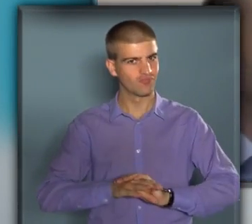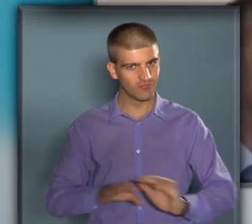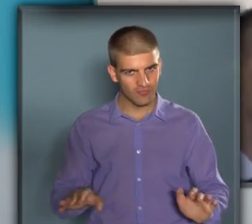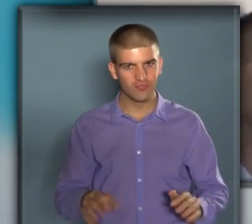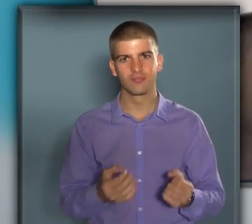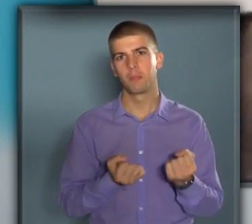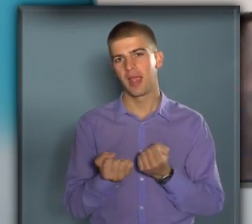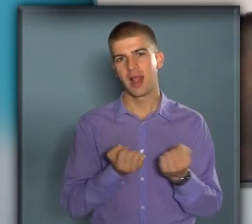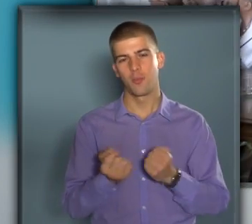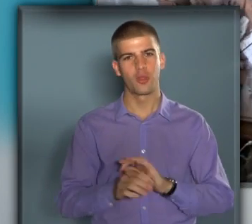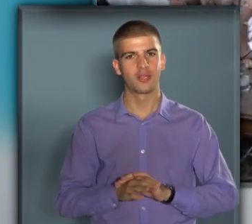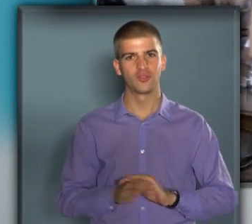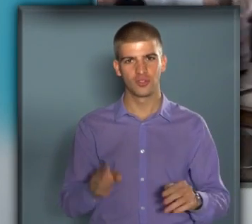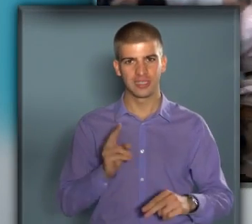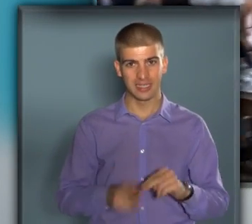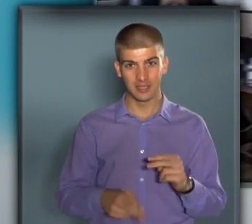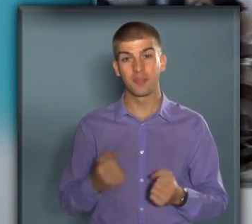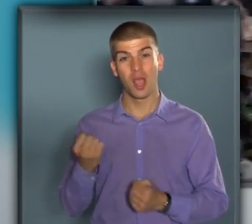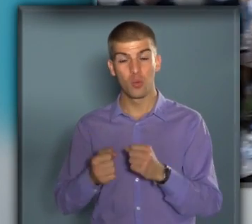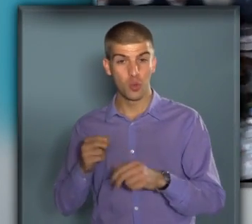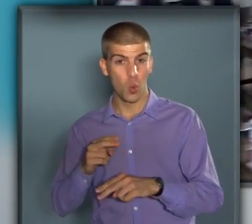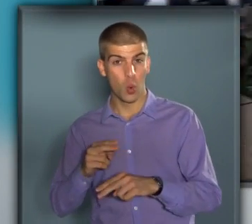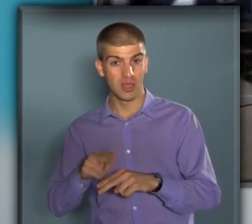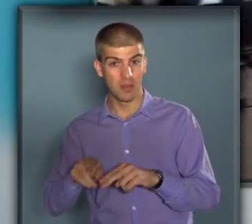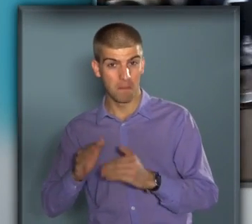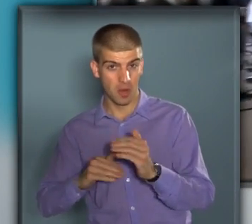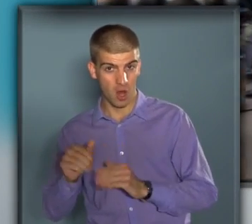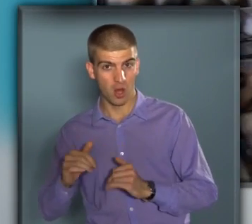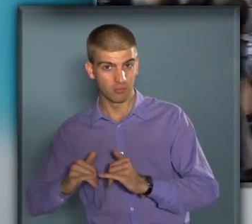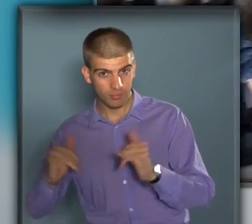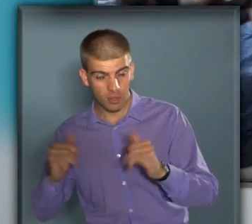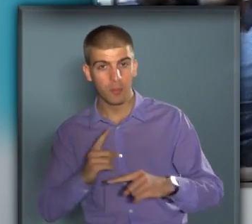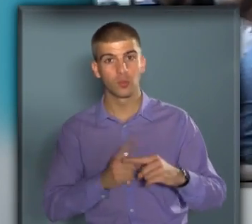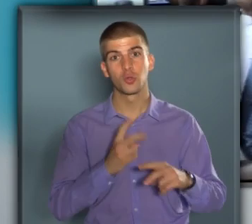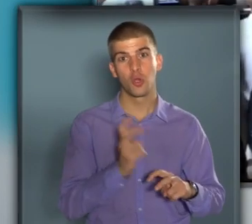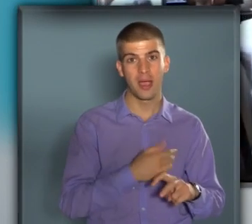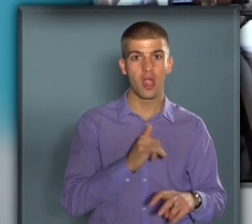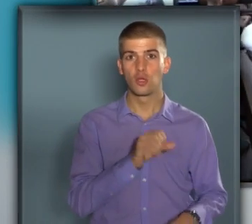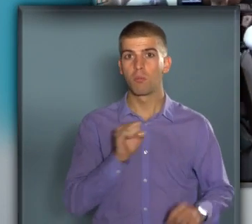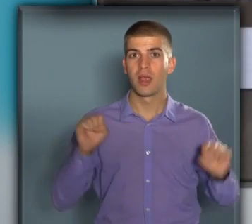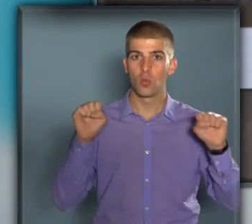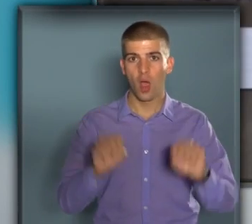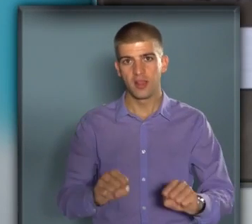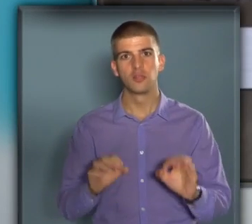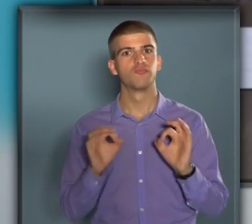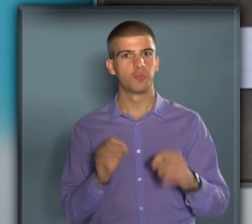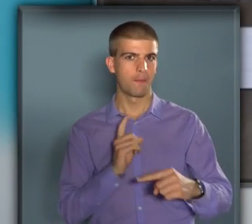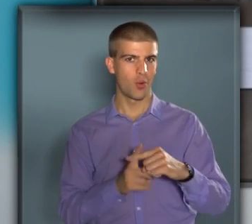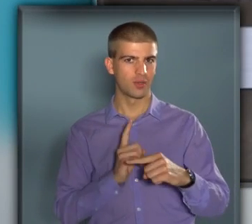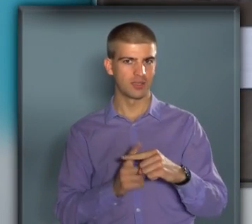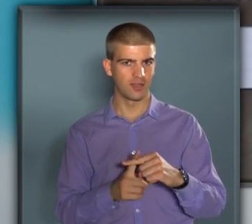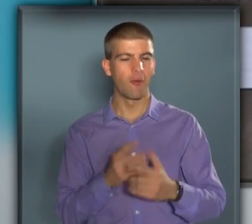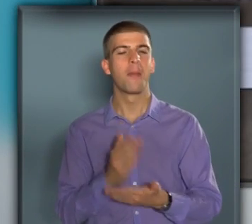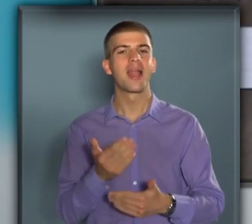partnerek, jelezve, hogy mind az autóipari multinak, mind Kőbányának előnyös a beruházás, amelyről a hivatalos